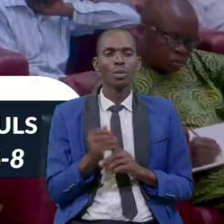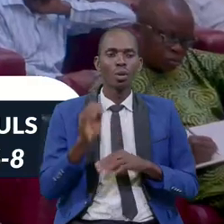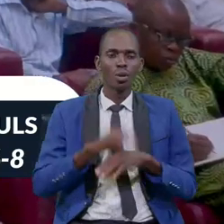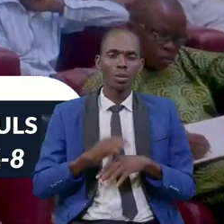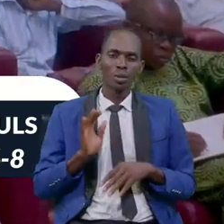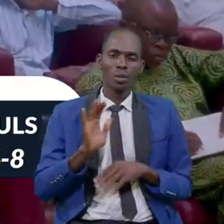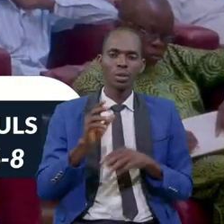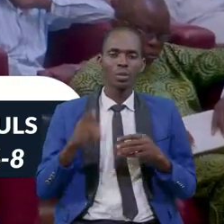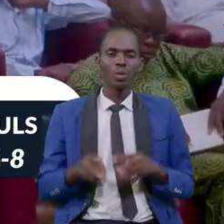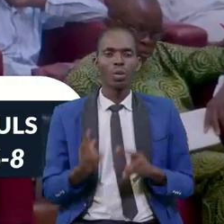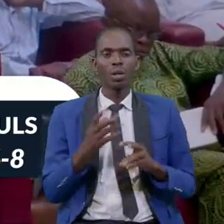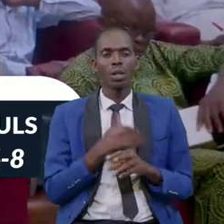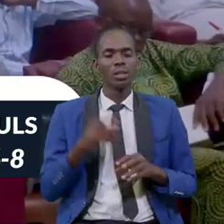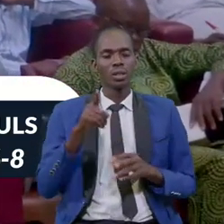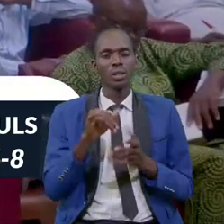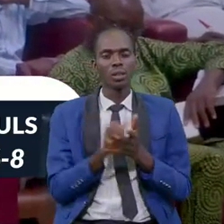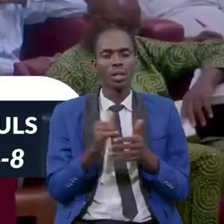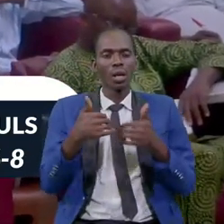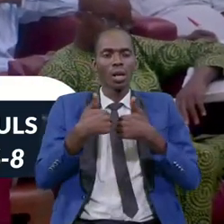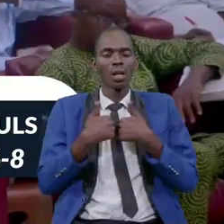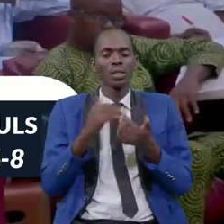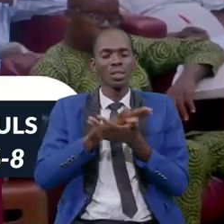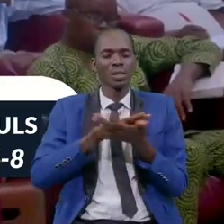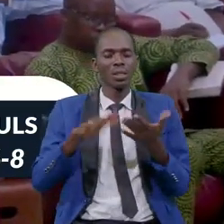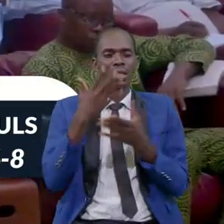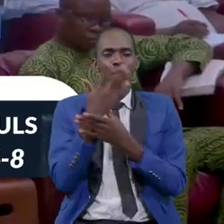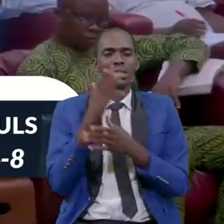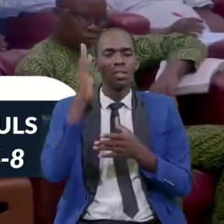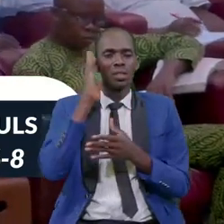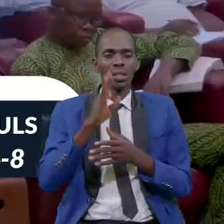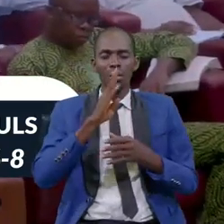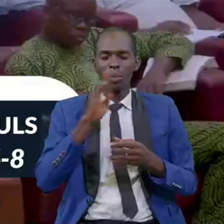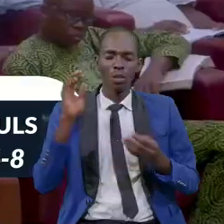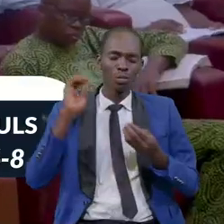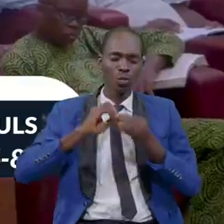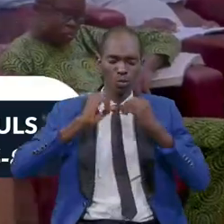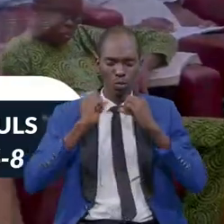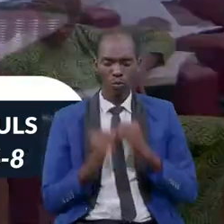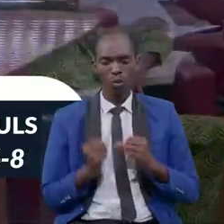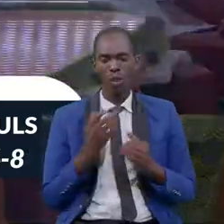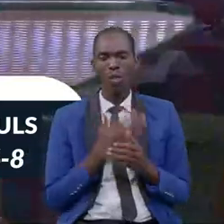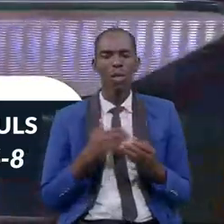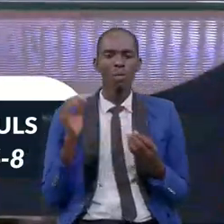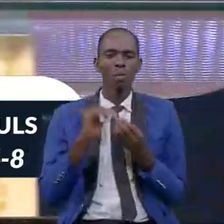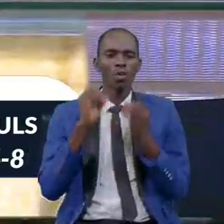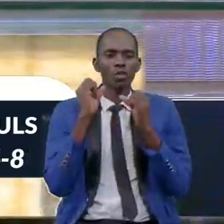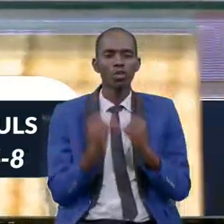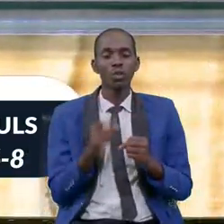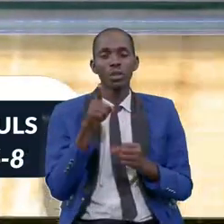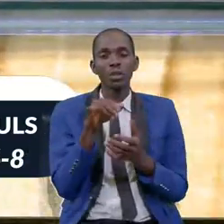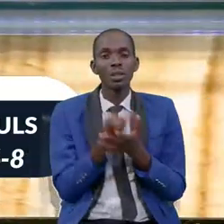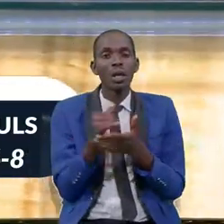Le juste néanmoins demeure ferme dans sa voie. Celui qui a les mains pures se fortifie de plus en